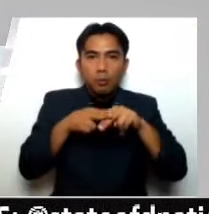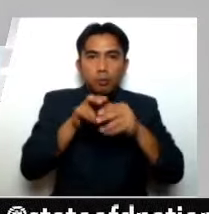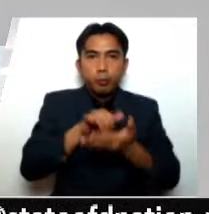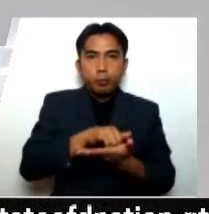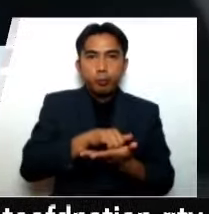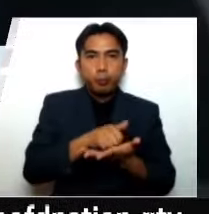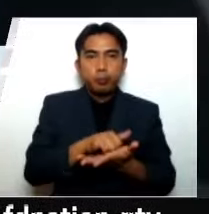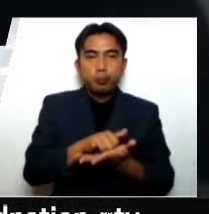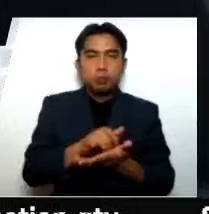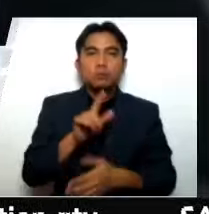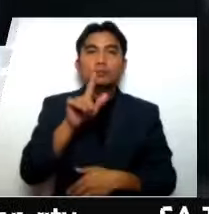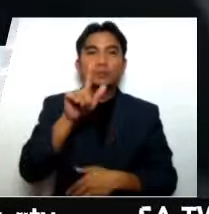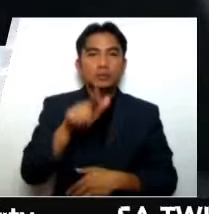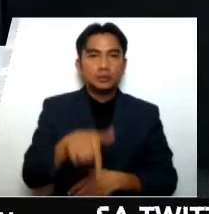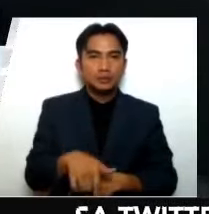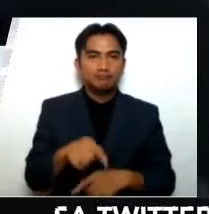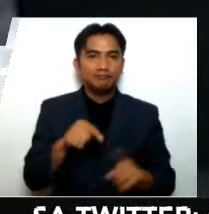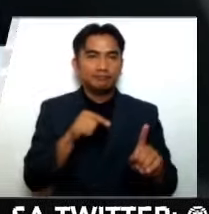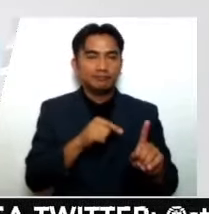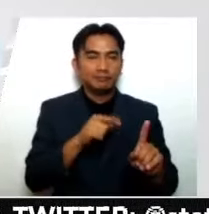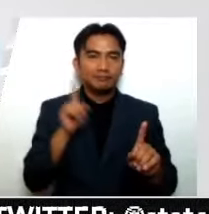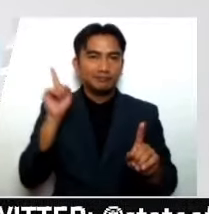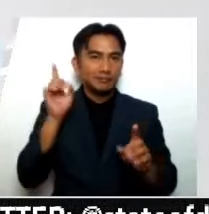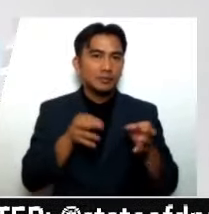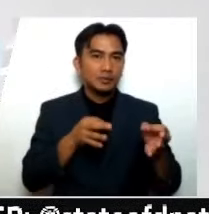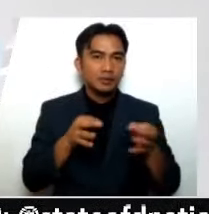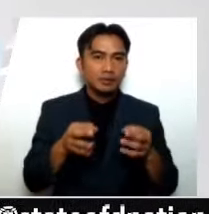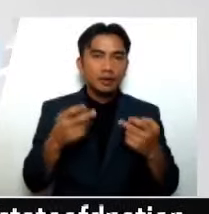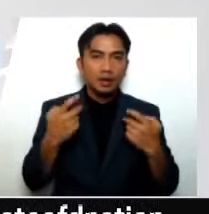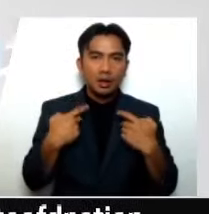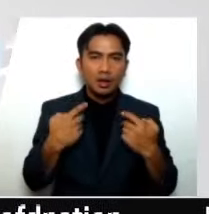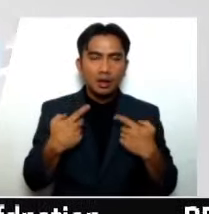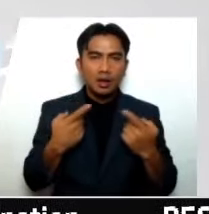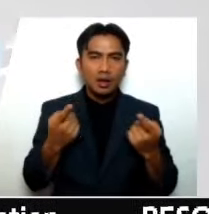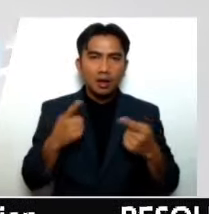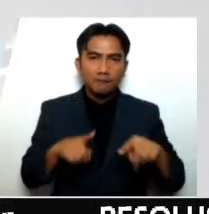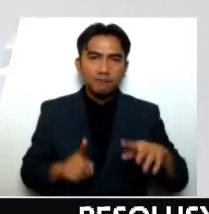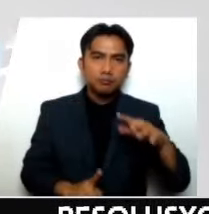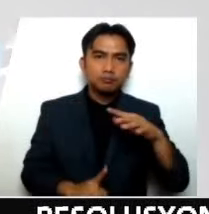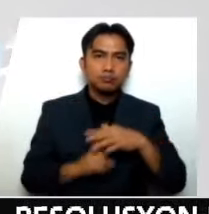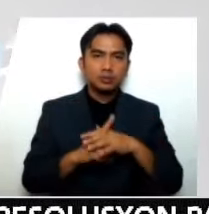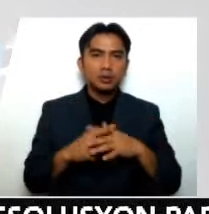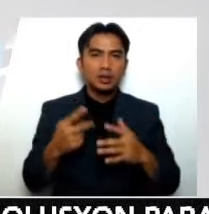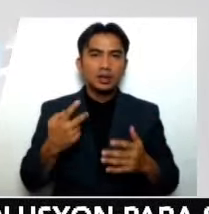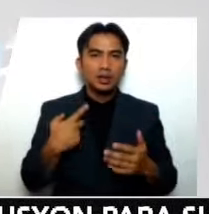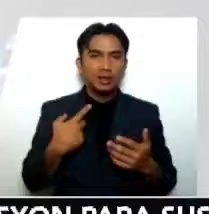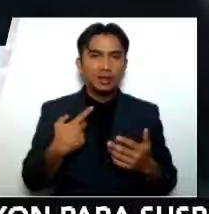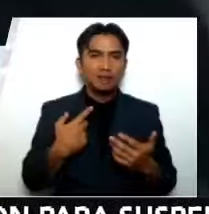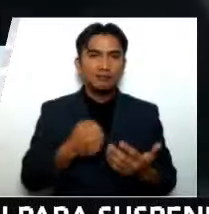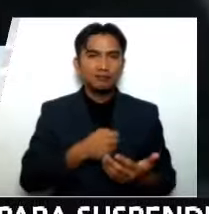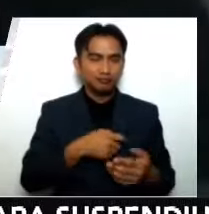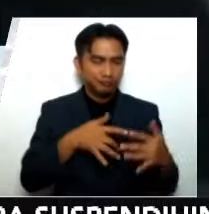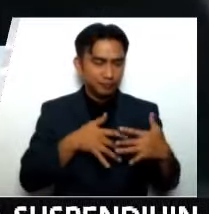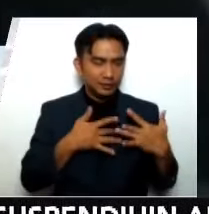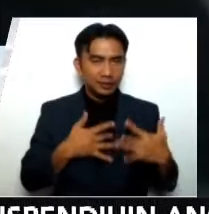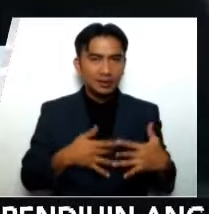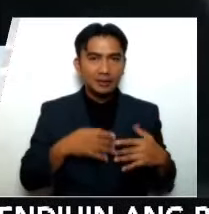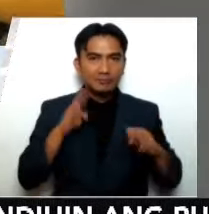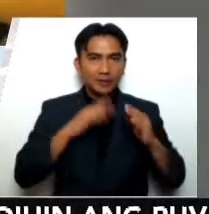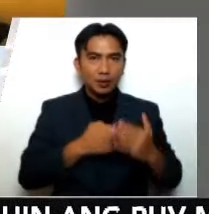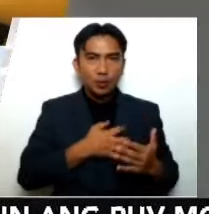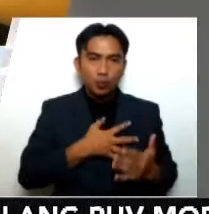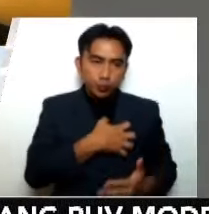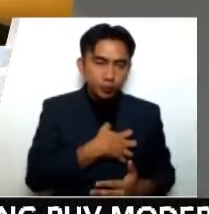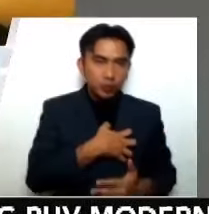hanggang sa... Nagkaroon dahil sa stress eating, nagkaroon ako ng cardiovascular problem, nag-heart attack ako, so na-angioplasty ako